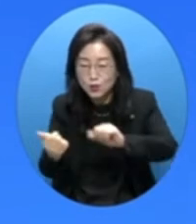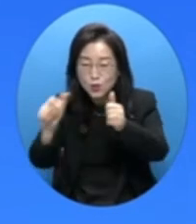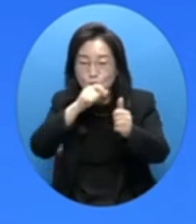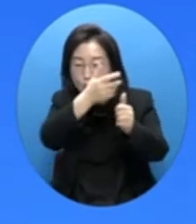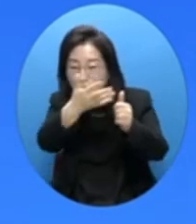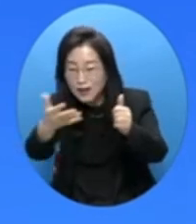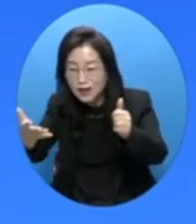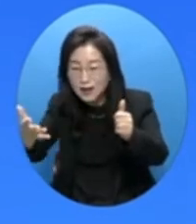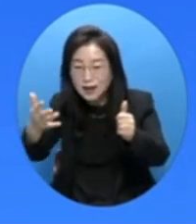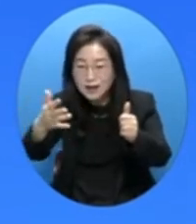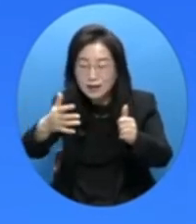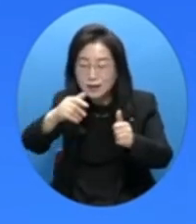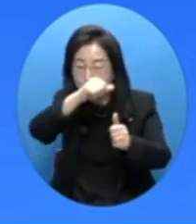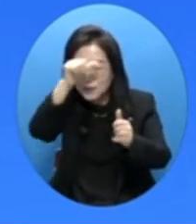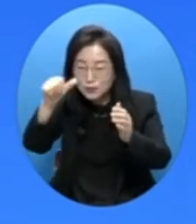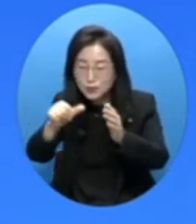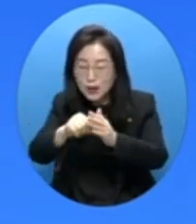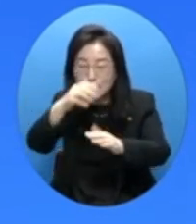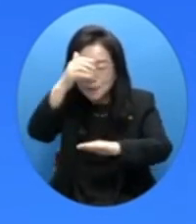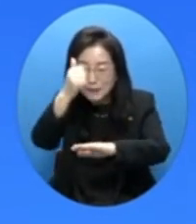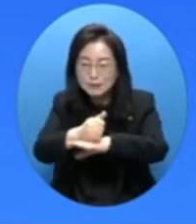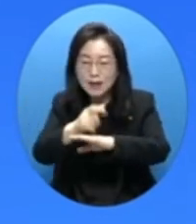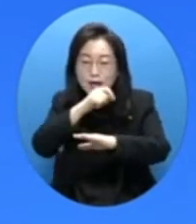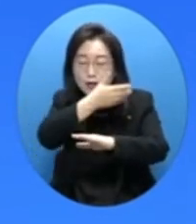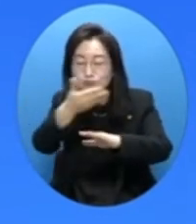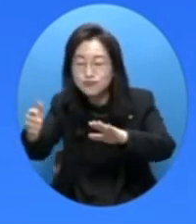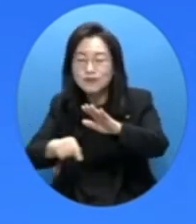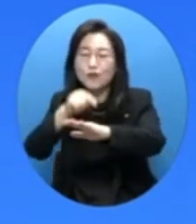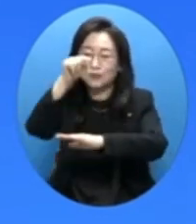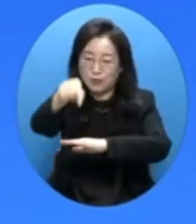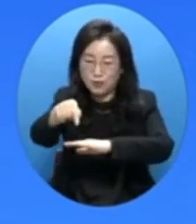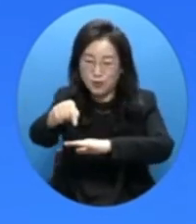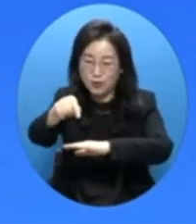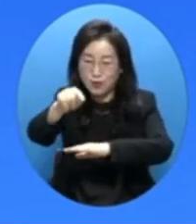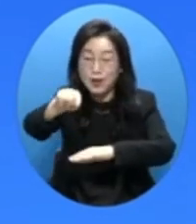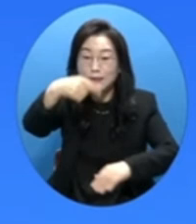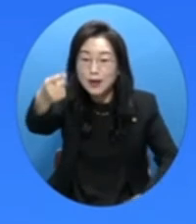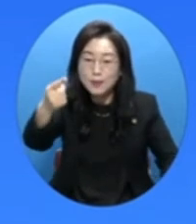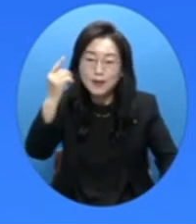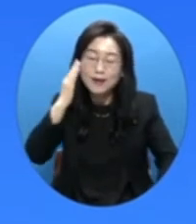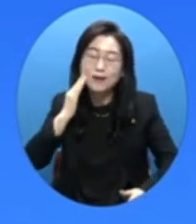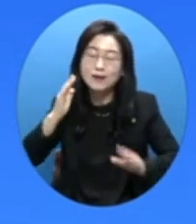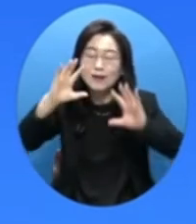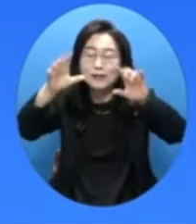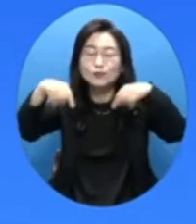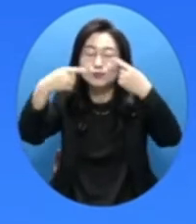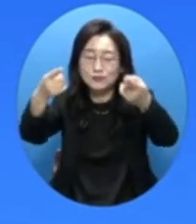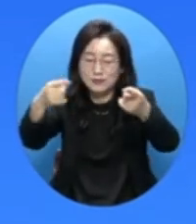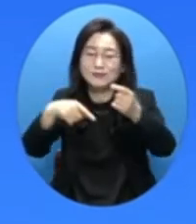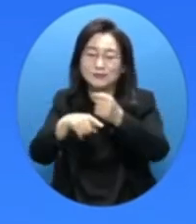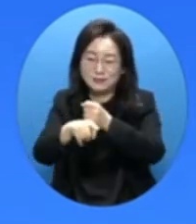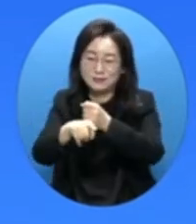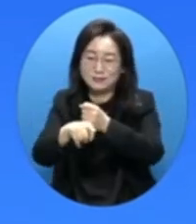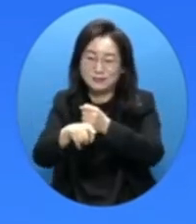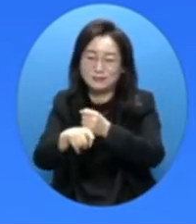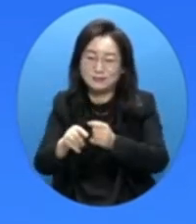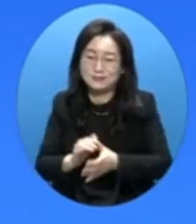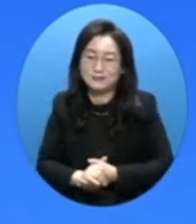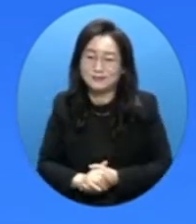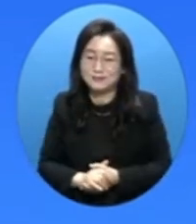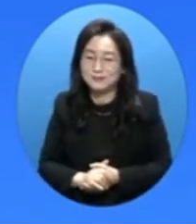될 강이고 그 강을 건너가고 난 다음 우리에게 가나안 같은 천국이 기다리고 있다 그런 의미입니다